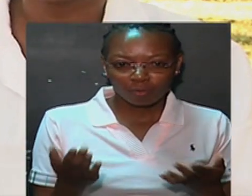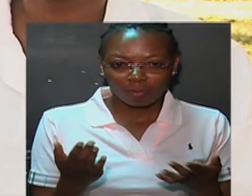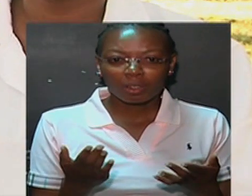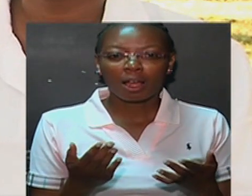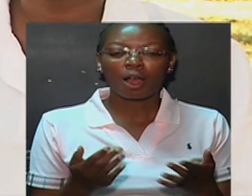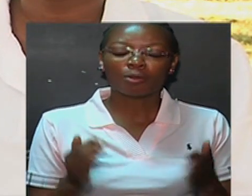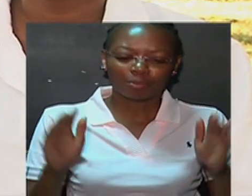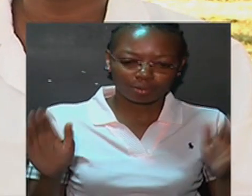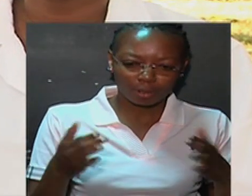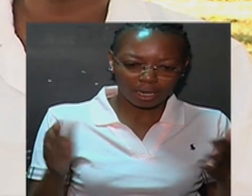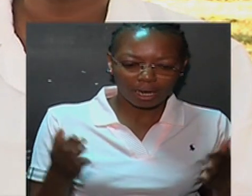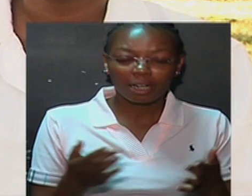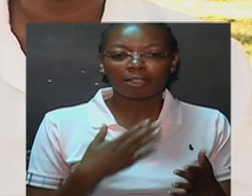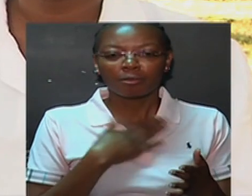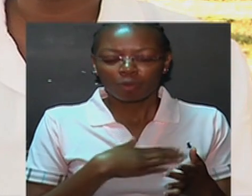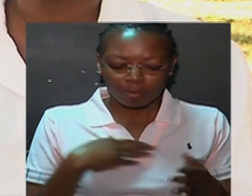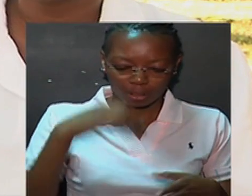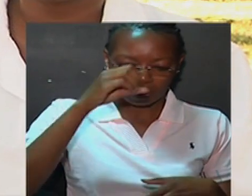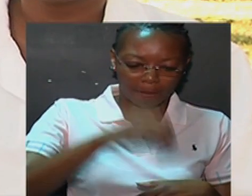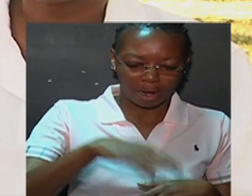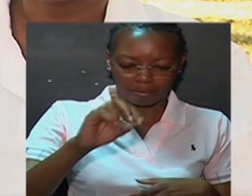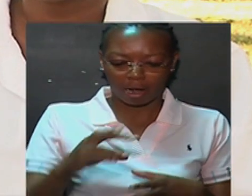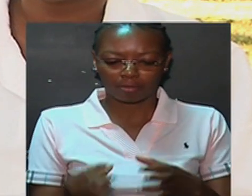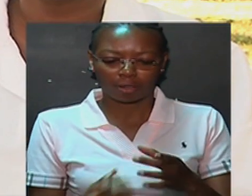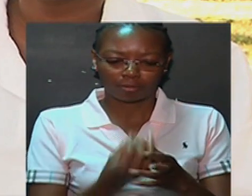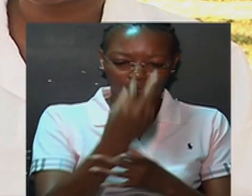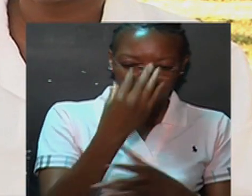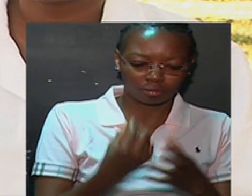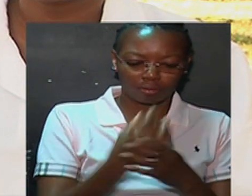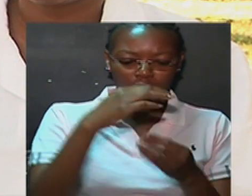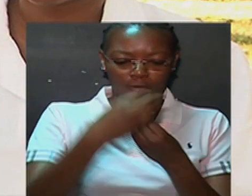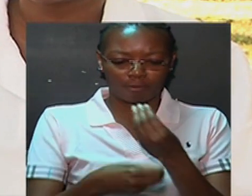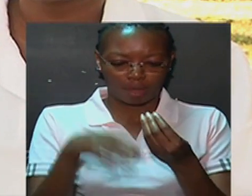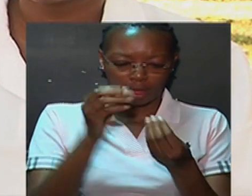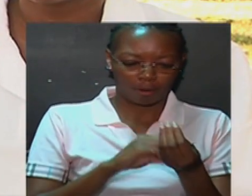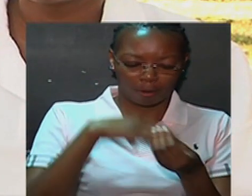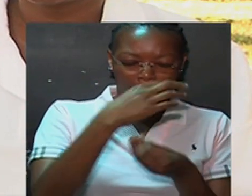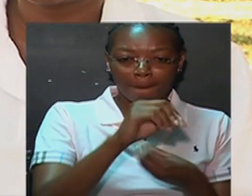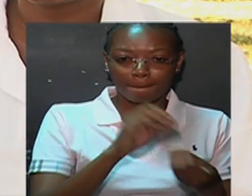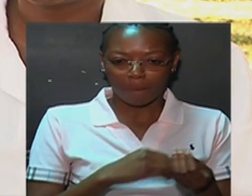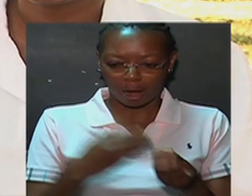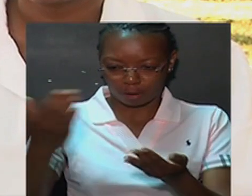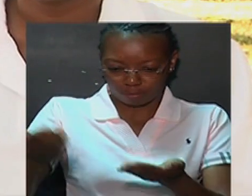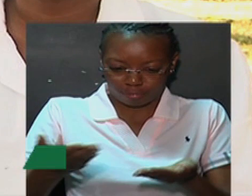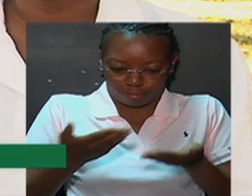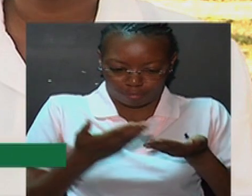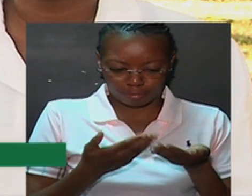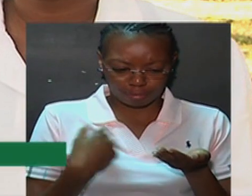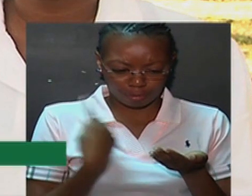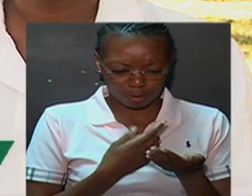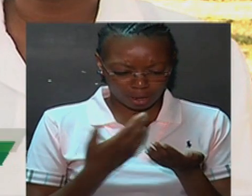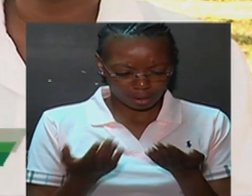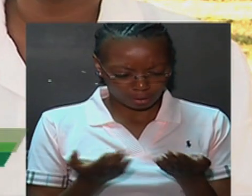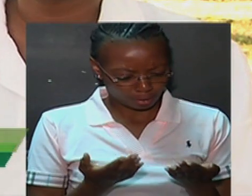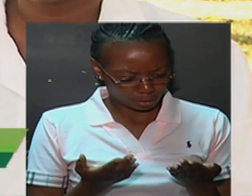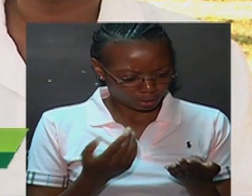wakuze kwa wingi ndizi, kisha zile ndizi wakituletea kwa society waangalie the quality.